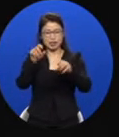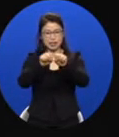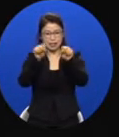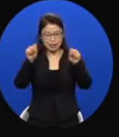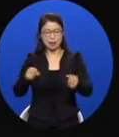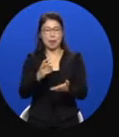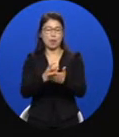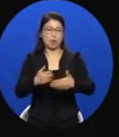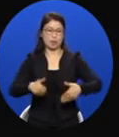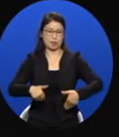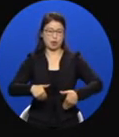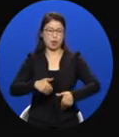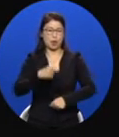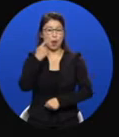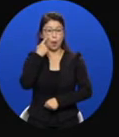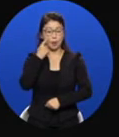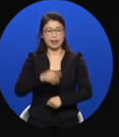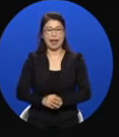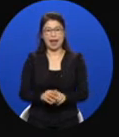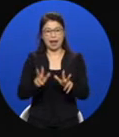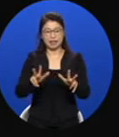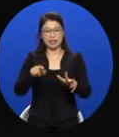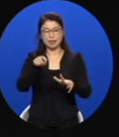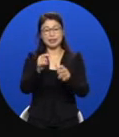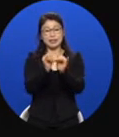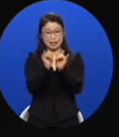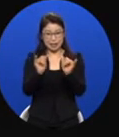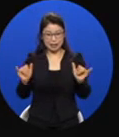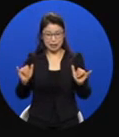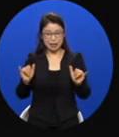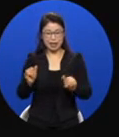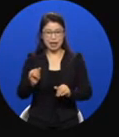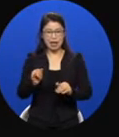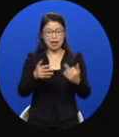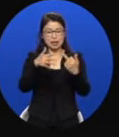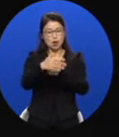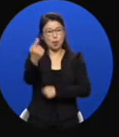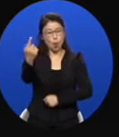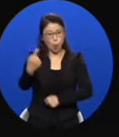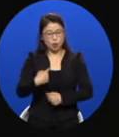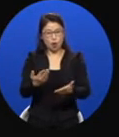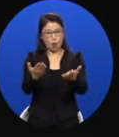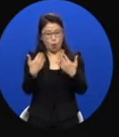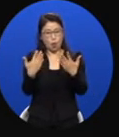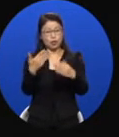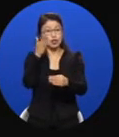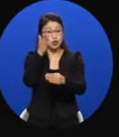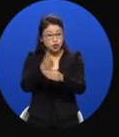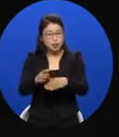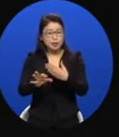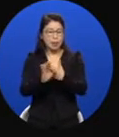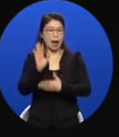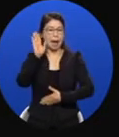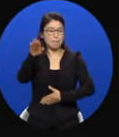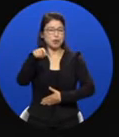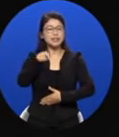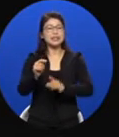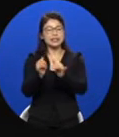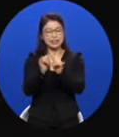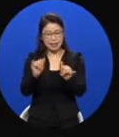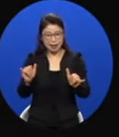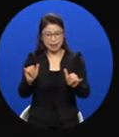제도가 필요하다고 봅니다. 지금은 그분들이 이제 오시는데 유치하는데 중심이었다면 앞으로는